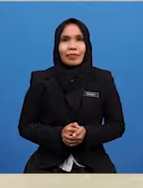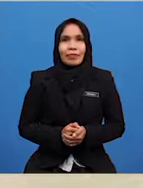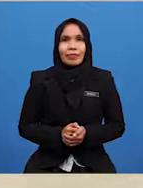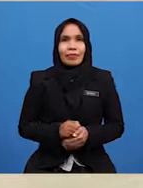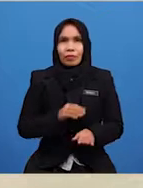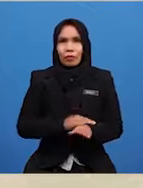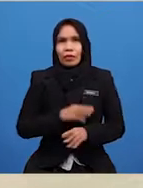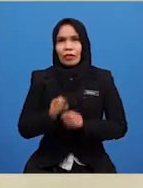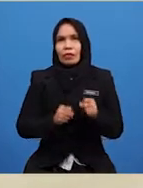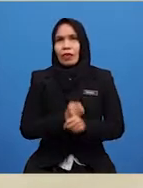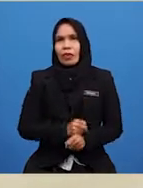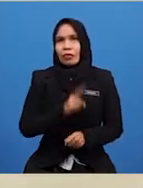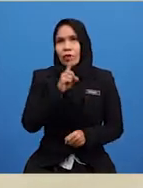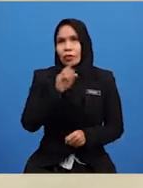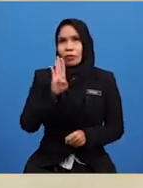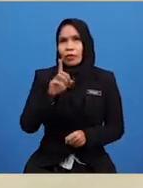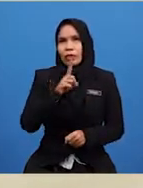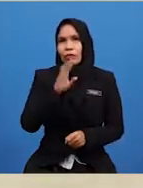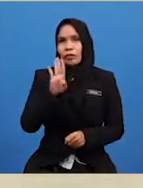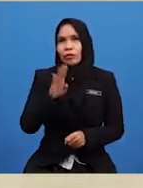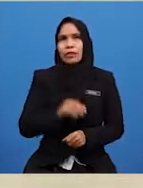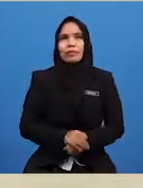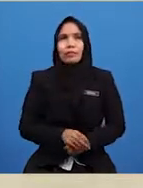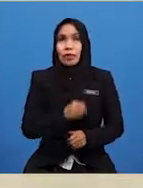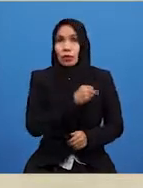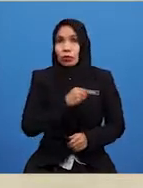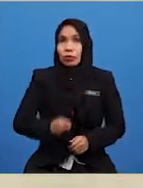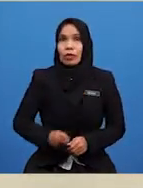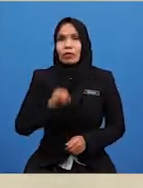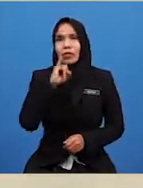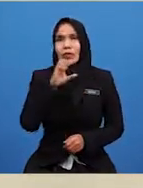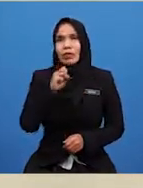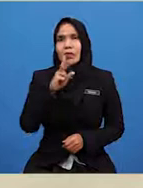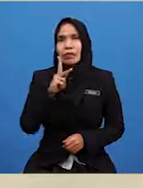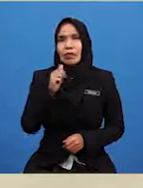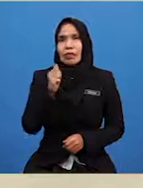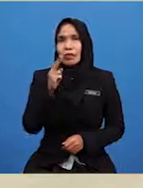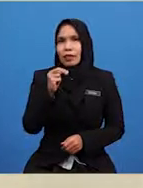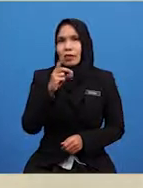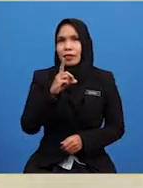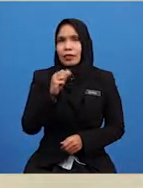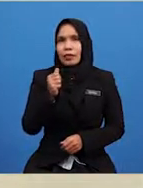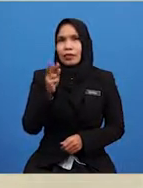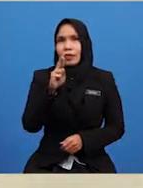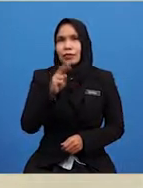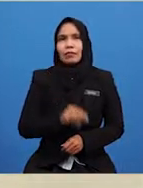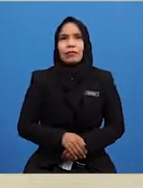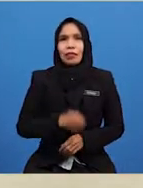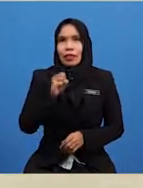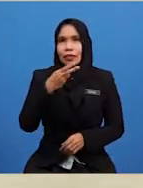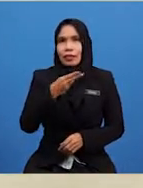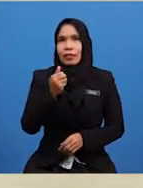Pada tahun 1414, Sultan Iskandar Shah memeluk Islam. Ha, apa jawapannya? Cuba teka.